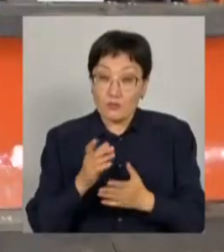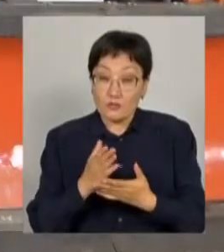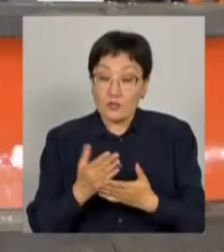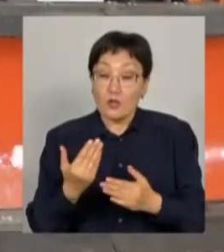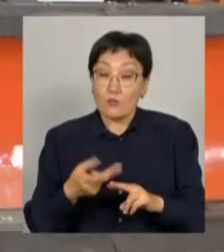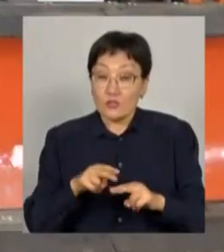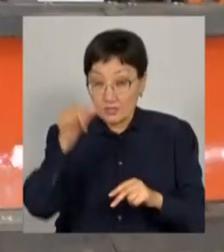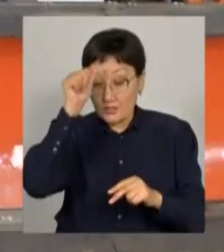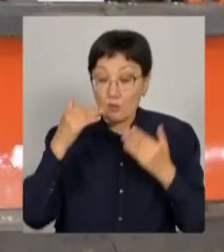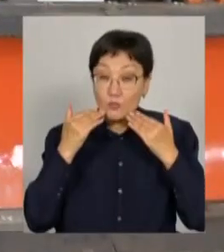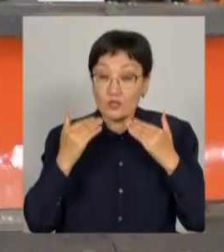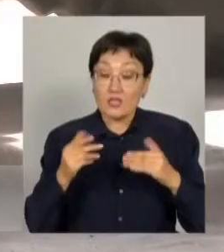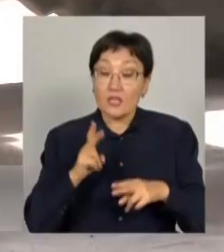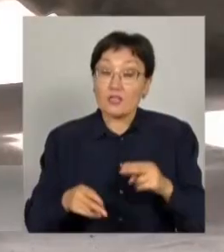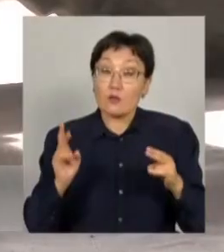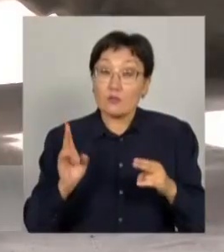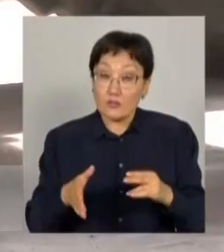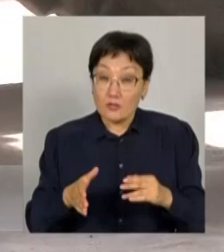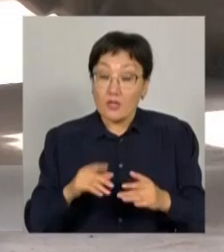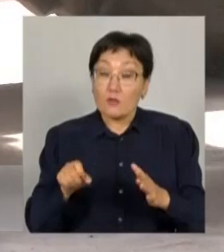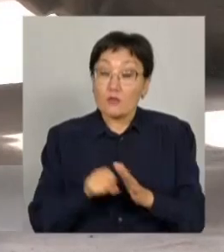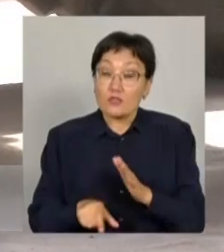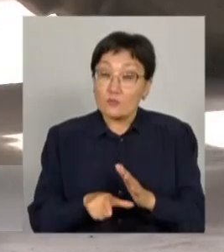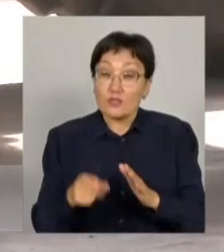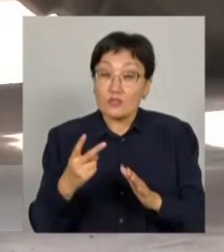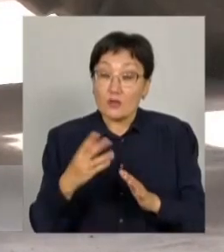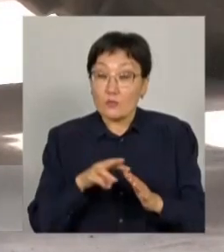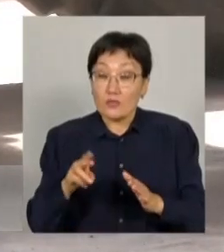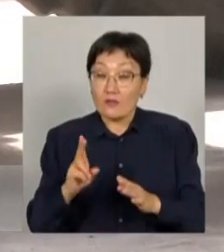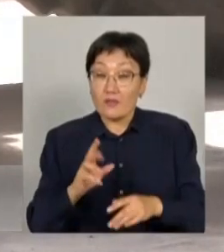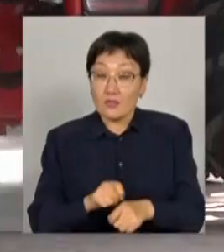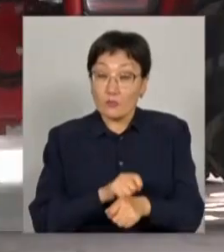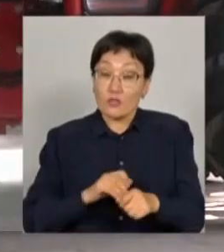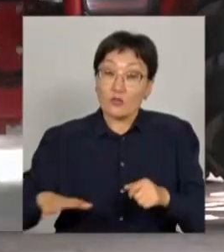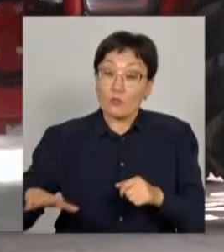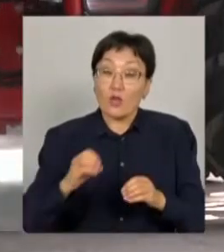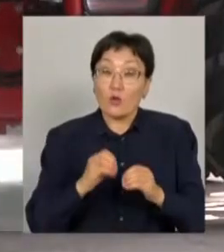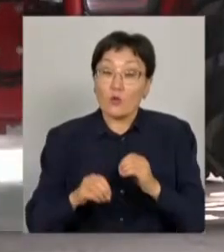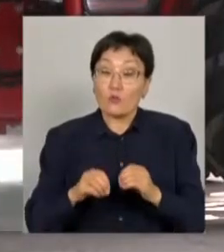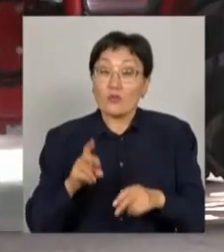Ол осы айдың соңына дейін аяқталады. Қыста қала жолдарының 25 миллион шаршы метр аумағын 10